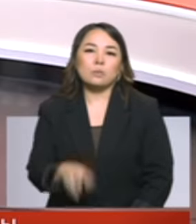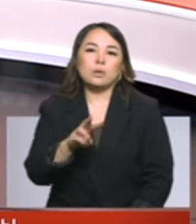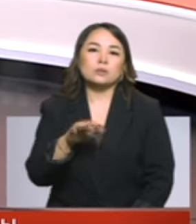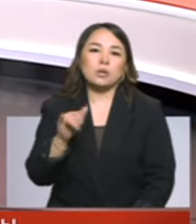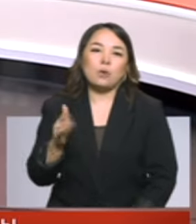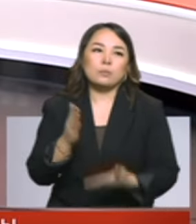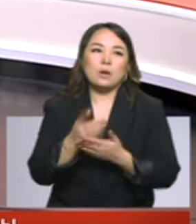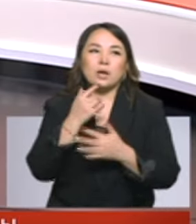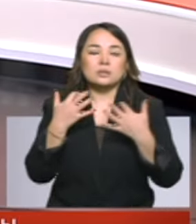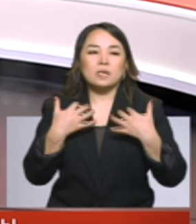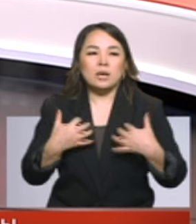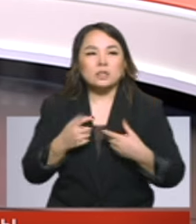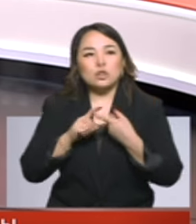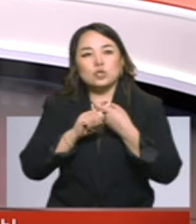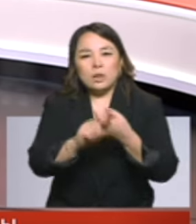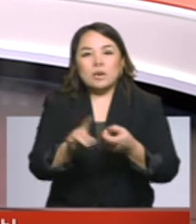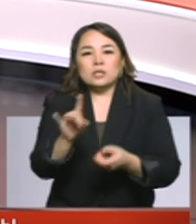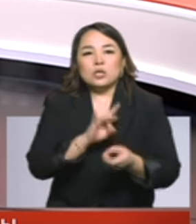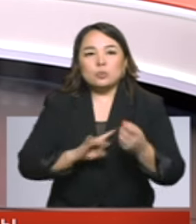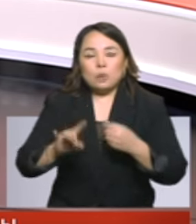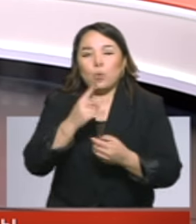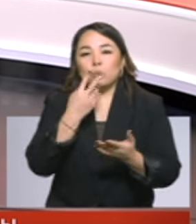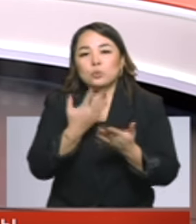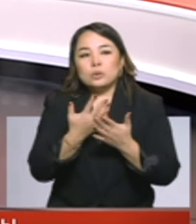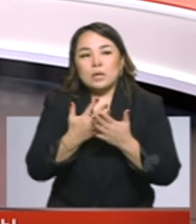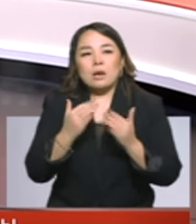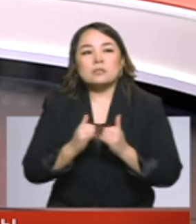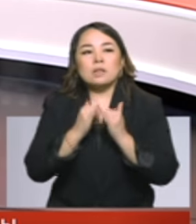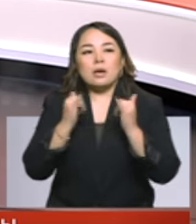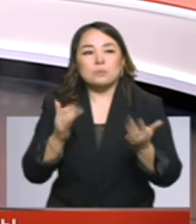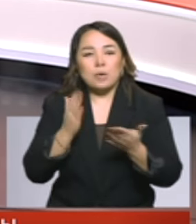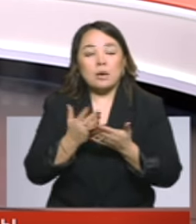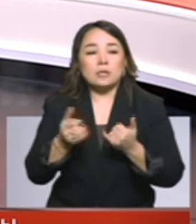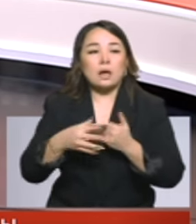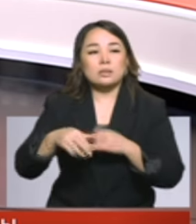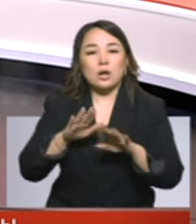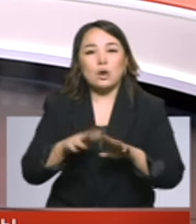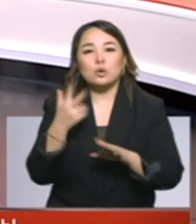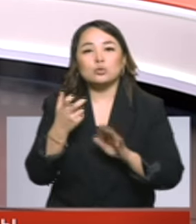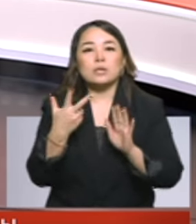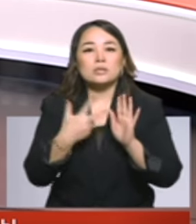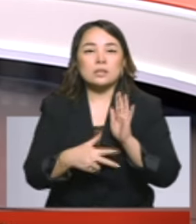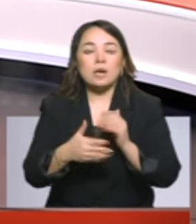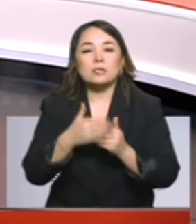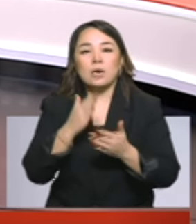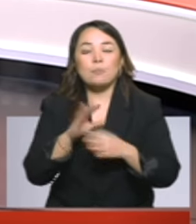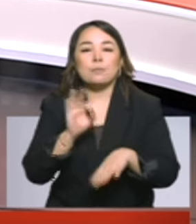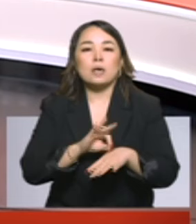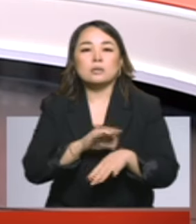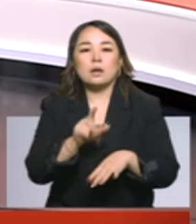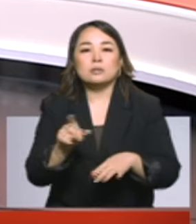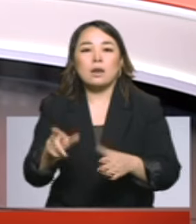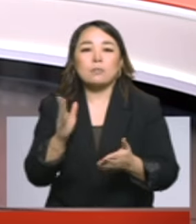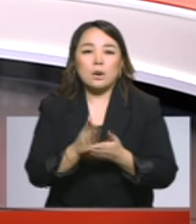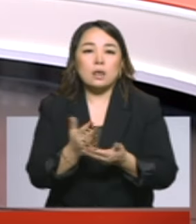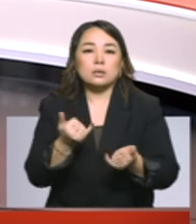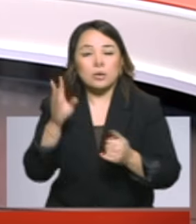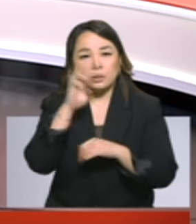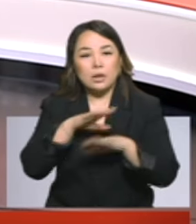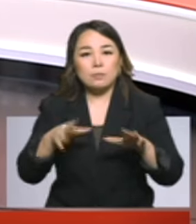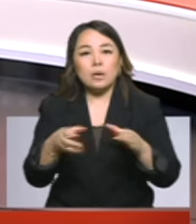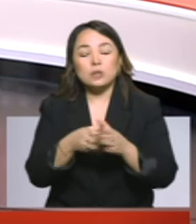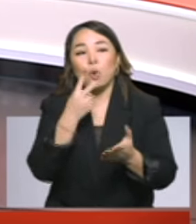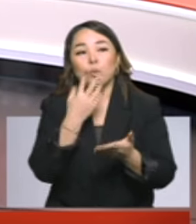Маңғыстауда қызылша жұқтырғандардың саны республикалық көрсеткіштен асып кетті. Қазір аймақта 380-нен астам науқас бар. Бұл ел бойынша